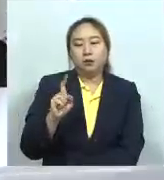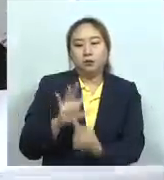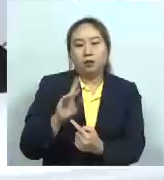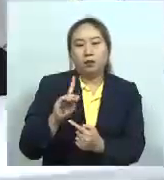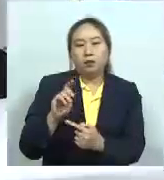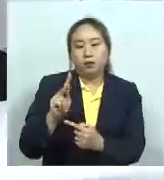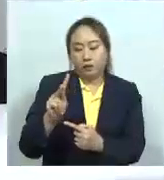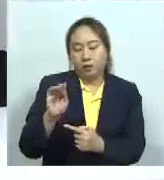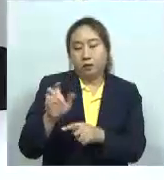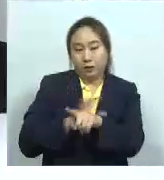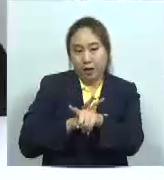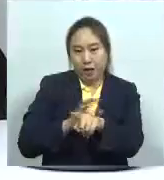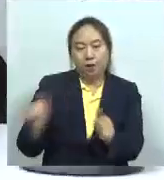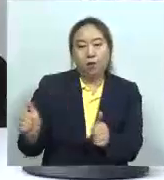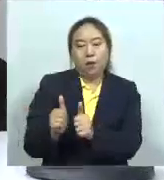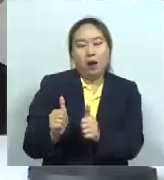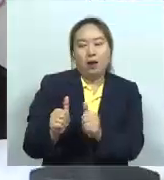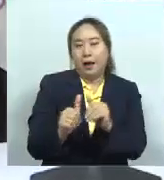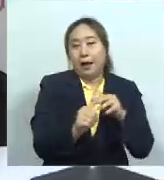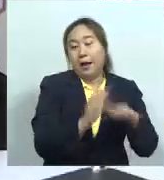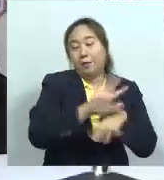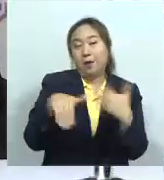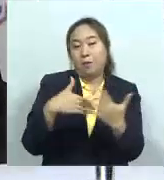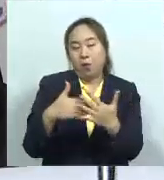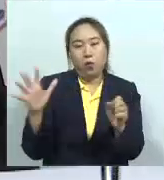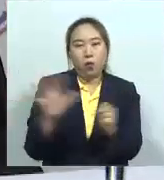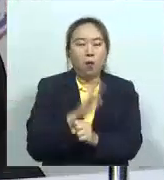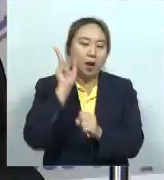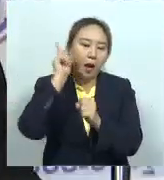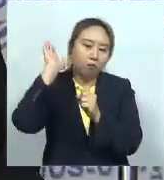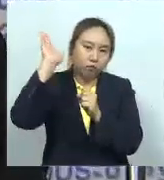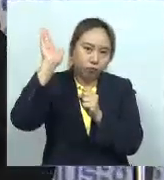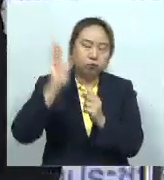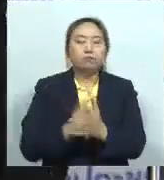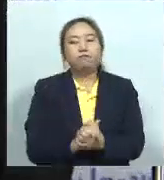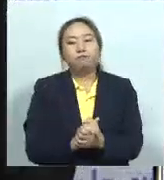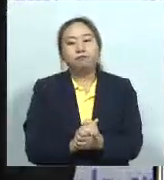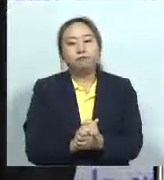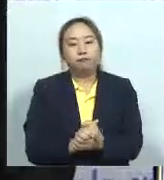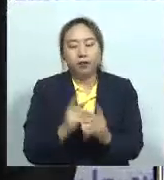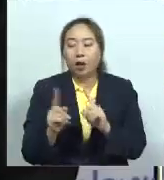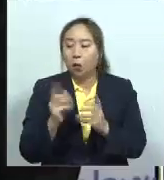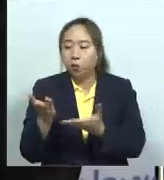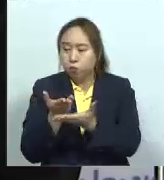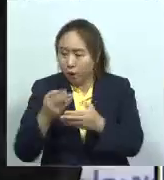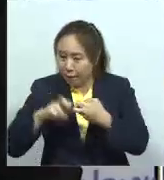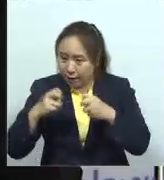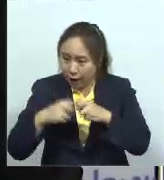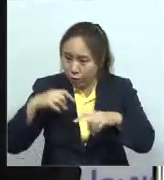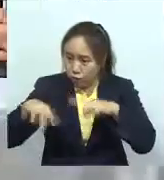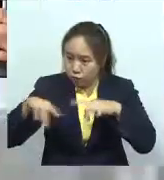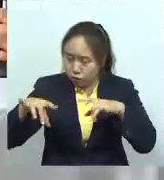งข่าวก็มีแกนนำกลุ่มสามมิตรมากันครบเลยคุณสุริยะจึงรุ่งเรืองกิจก็มาหลังได้หารือยุติปัญหาความ